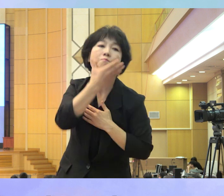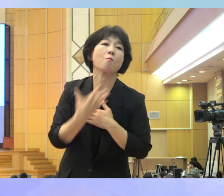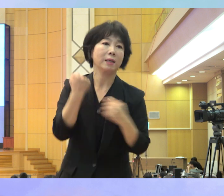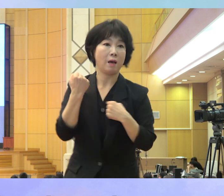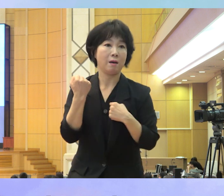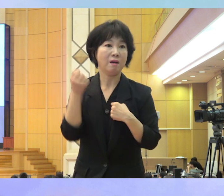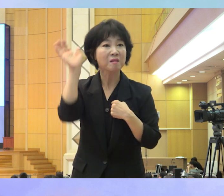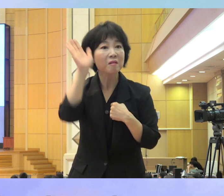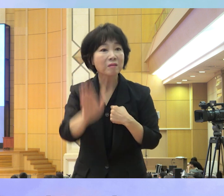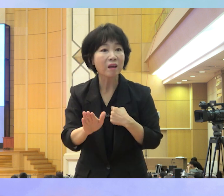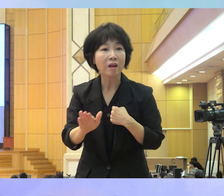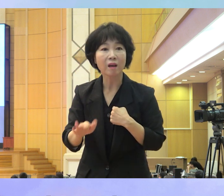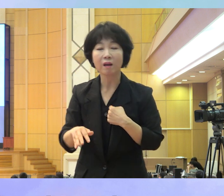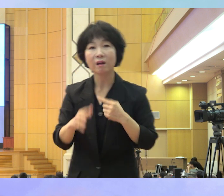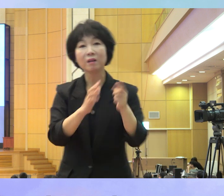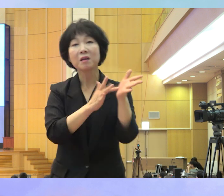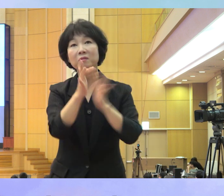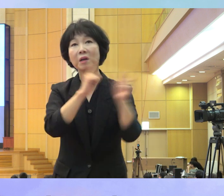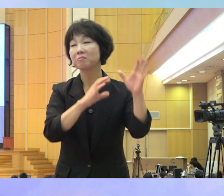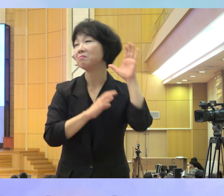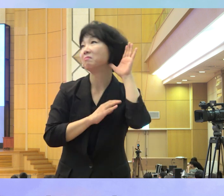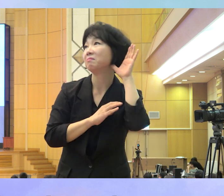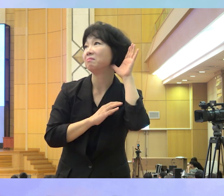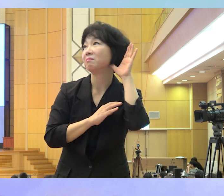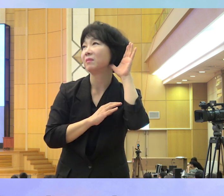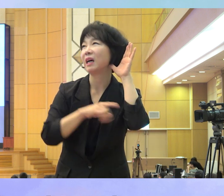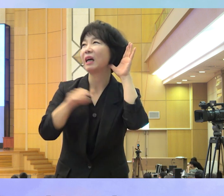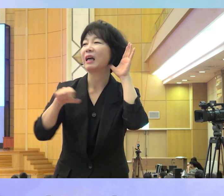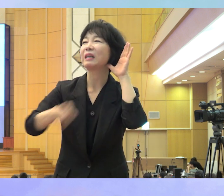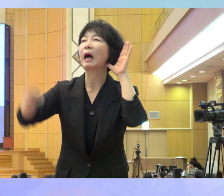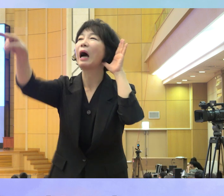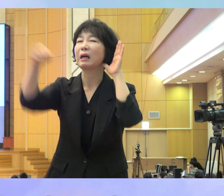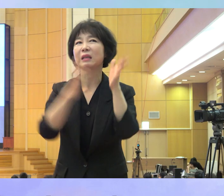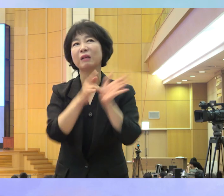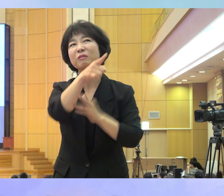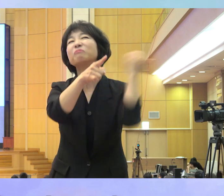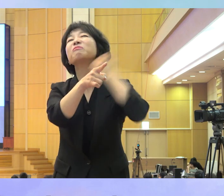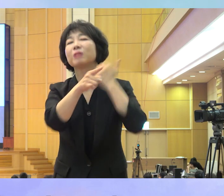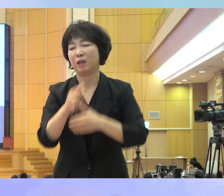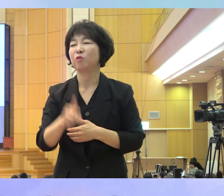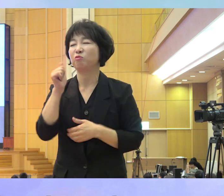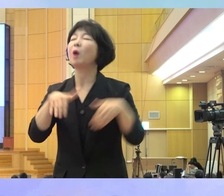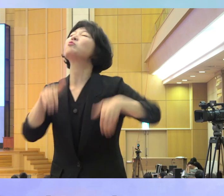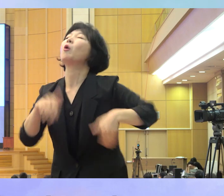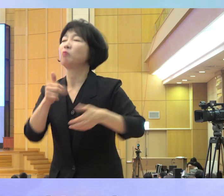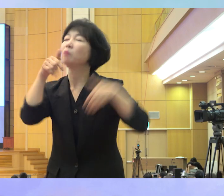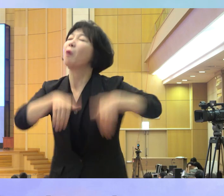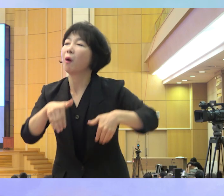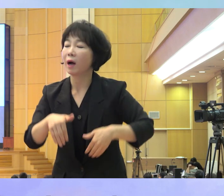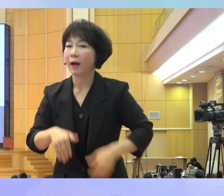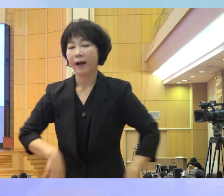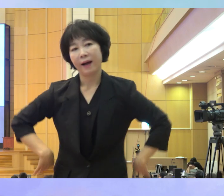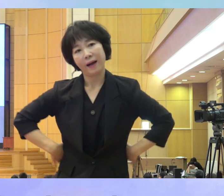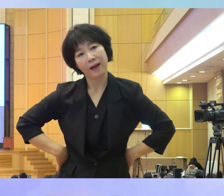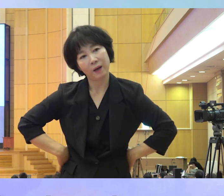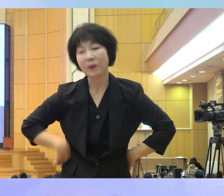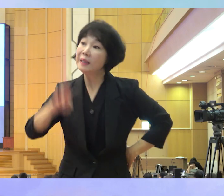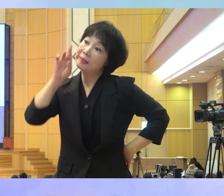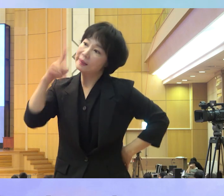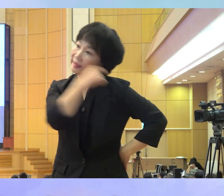사람은 똑같은 말씀을 듣고도 예수님을 가리켜서 선지자라고. 오늘